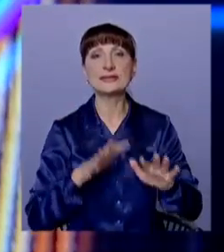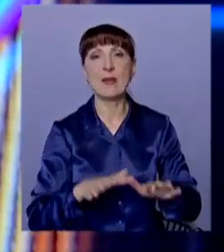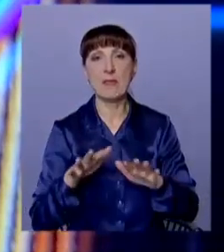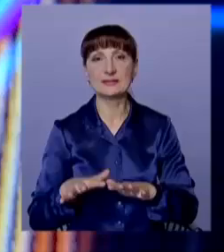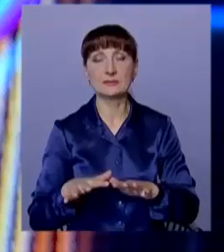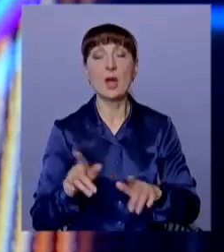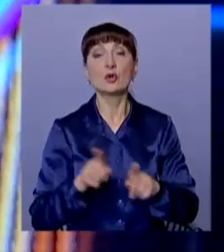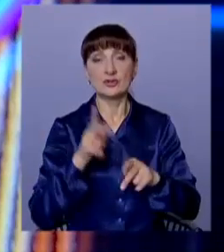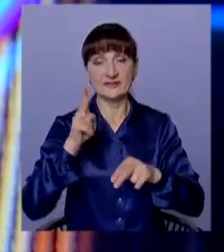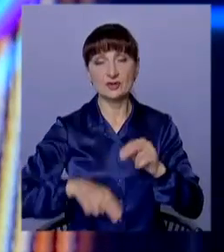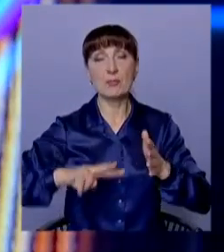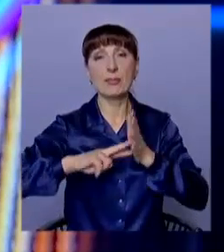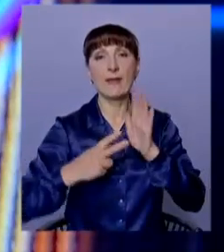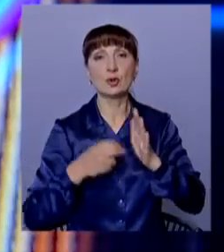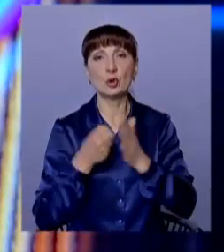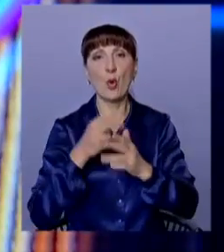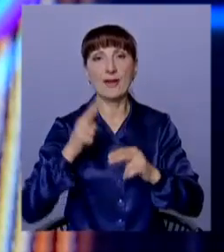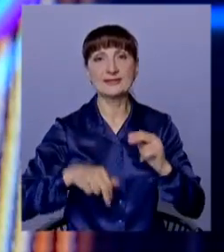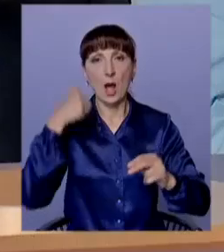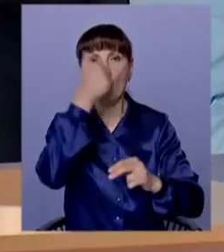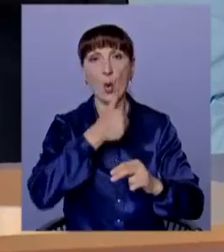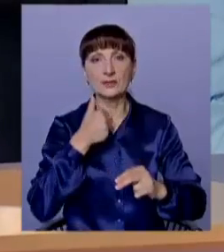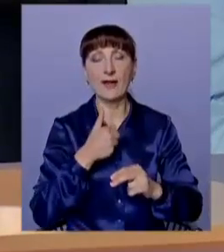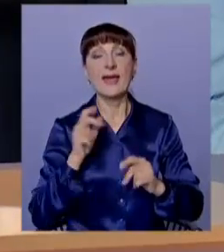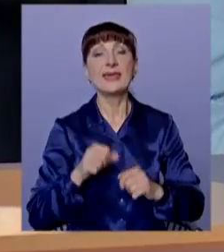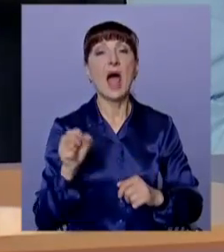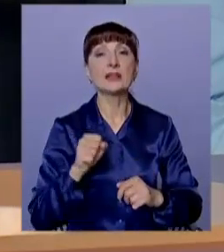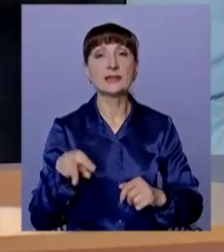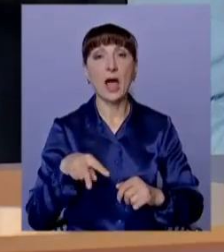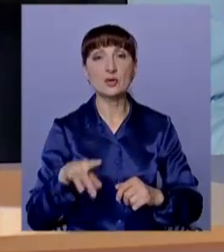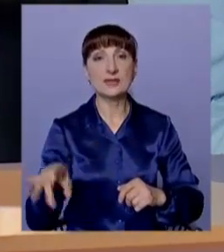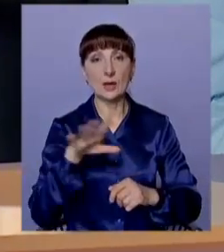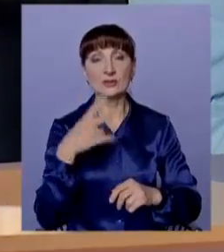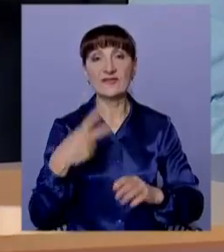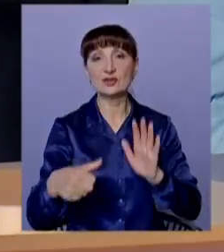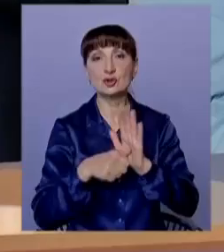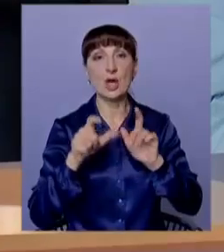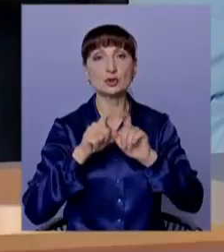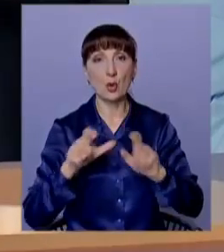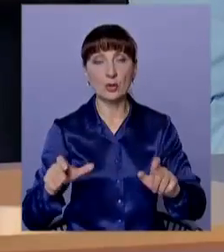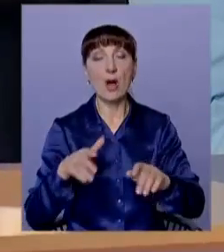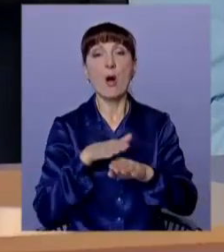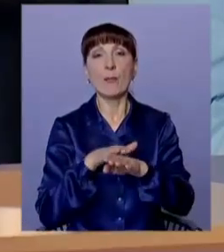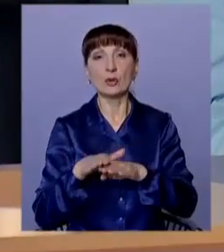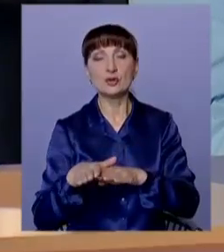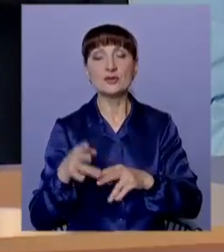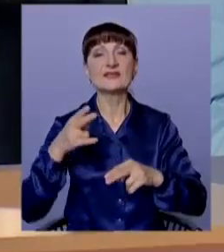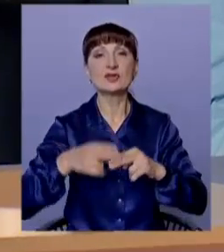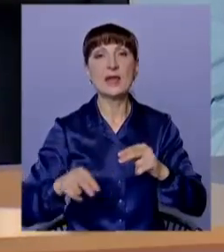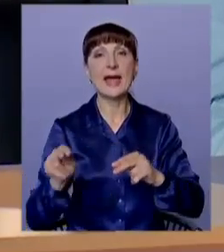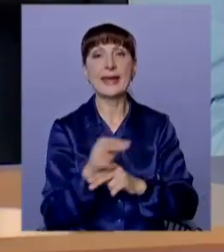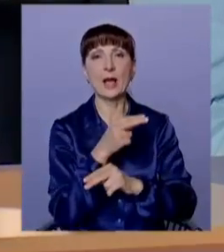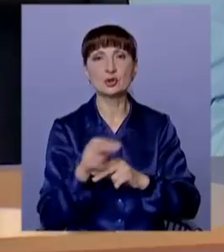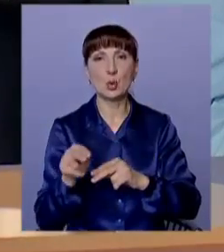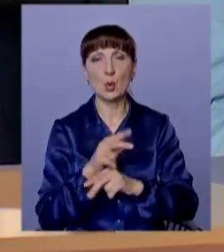Тоже завершение планируется до конца года. И вместе с тем в Алатауском районе 26-я школа полностью завершена